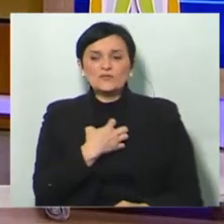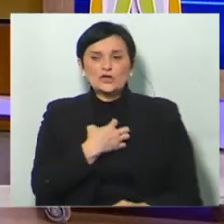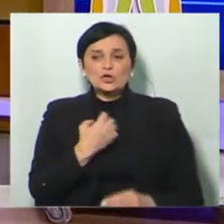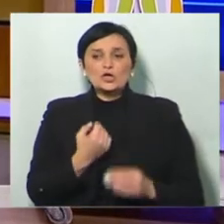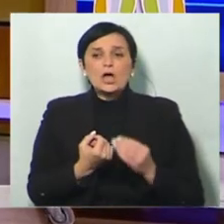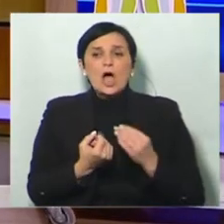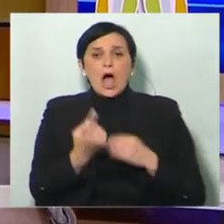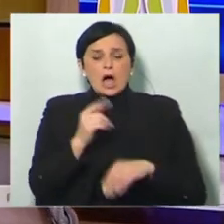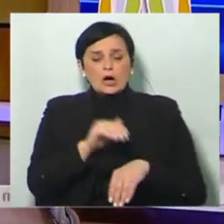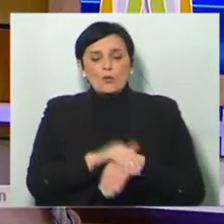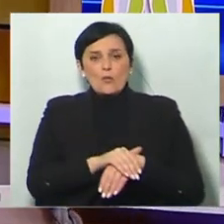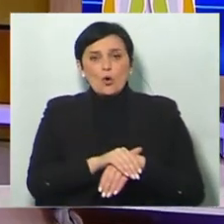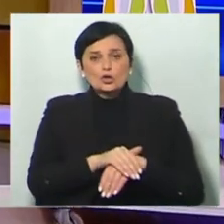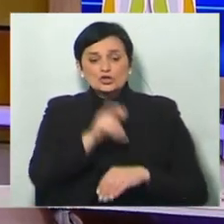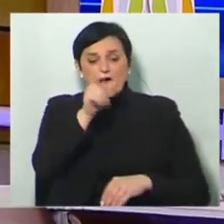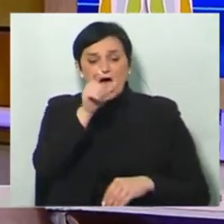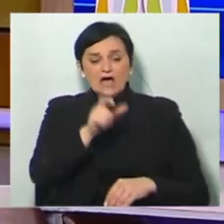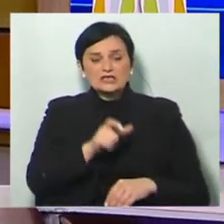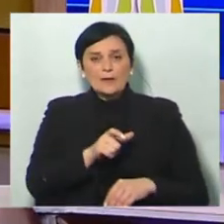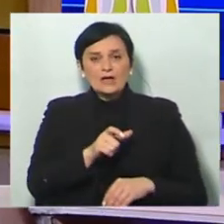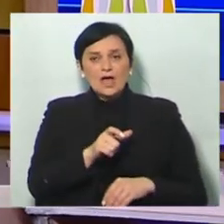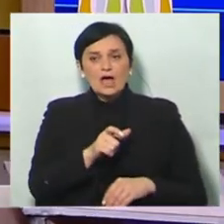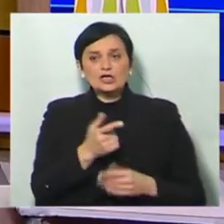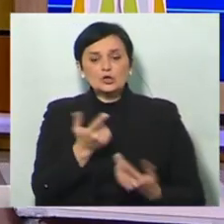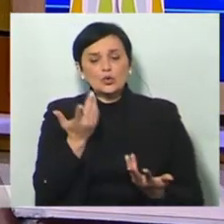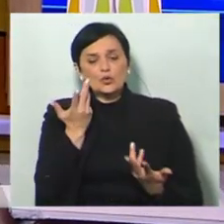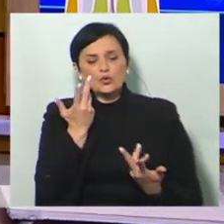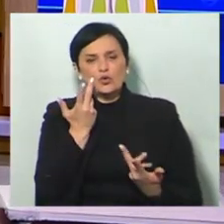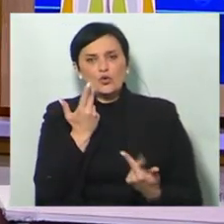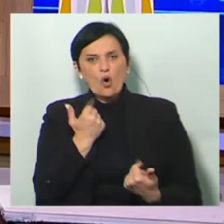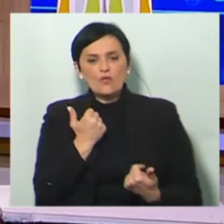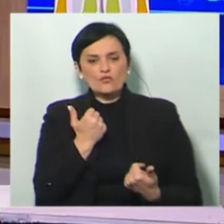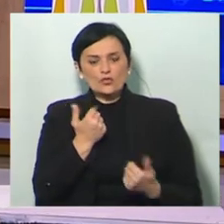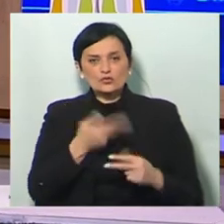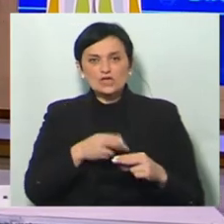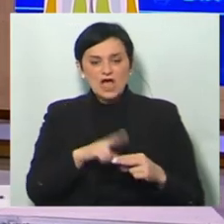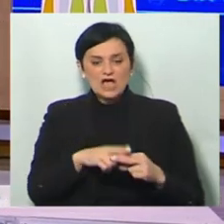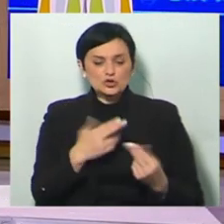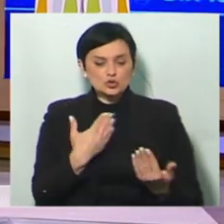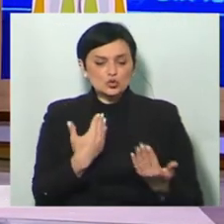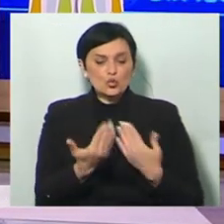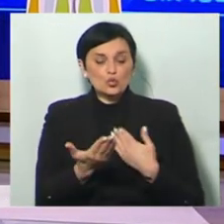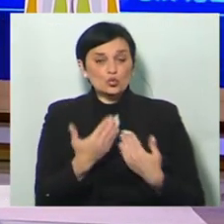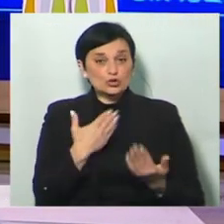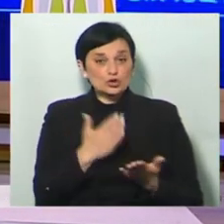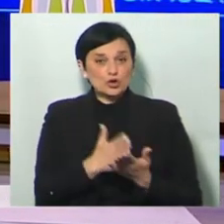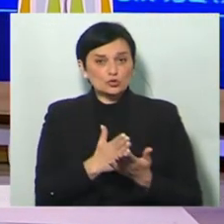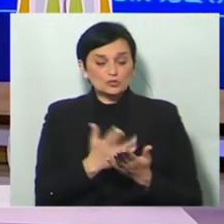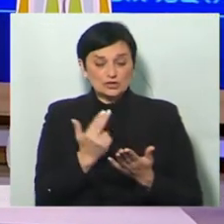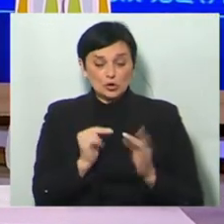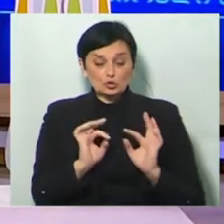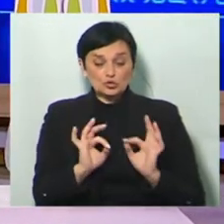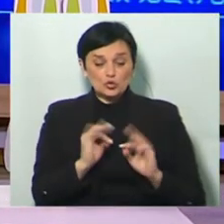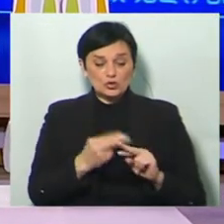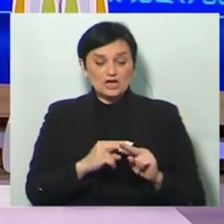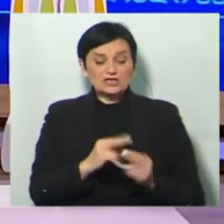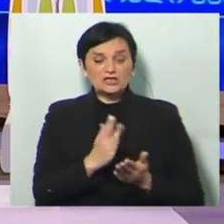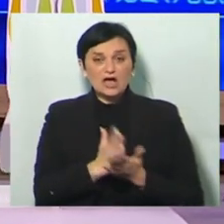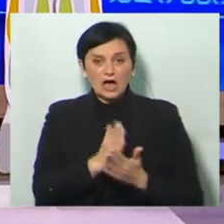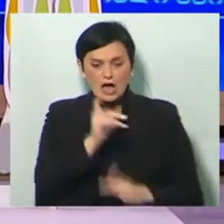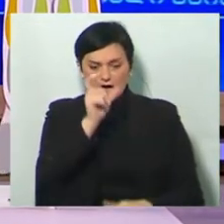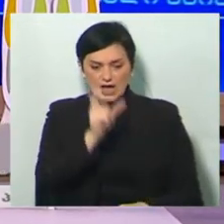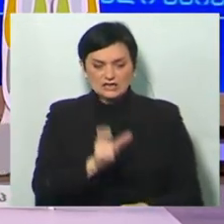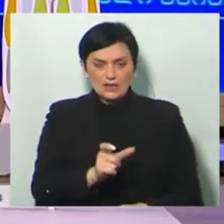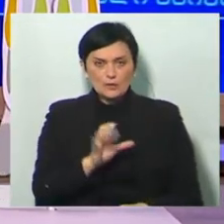აღმოჩნდა ადამიანისთვის ის კომფორტი, რომელსაც ეს ურთიერთობები უქმნის და სწორედ ეს გახლავთ